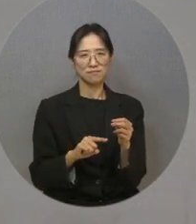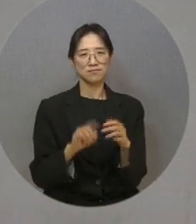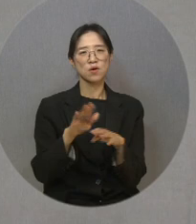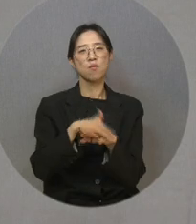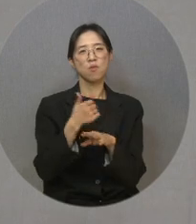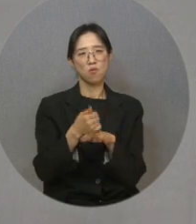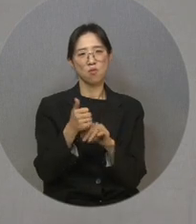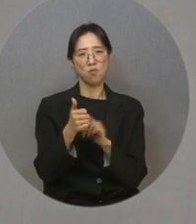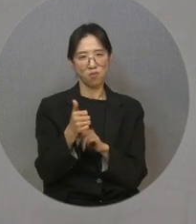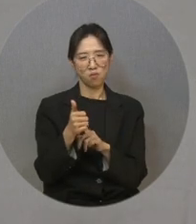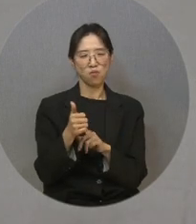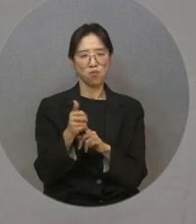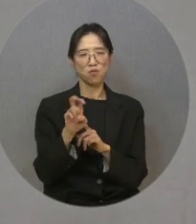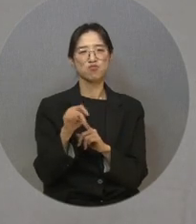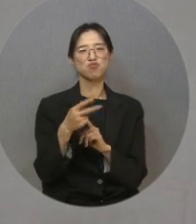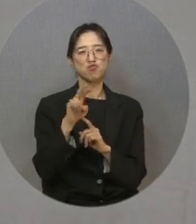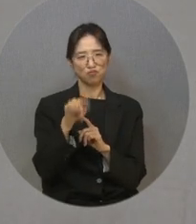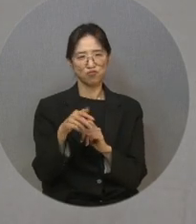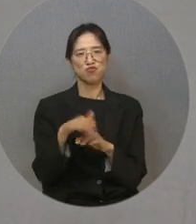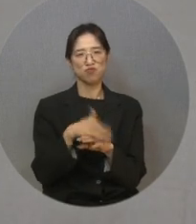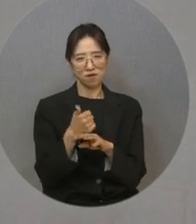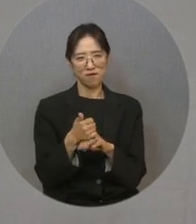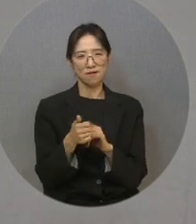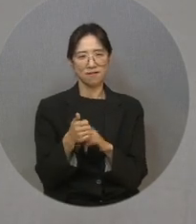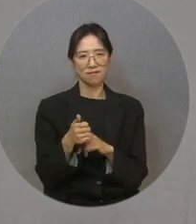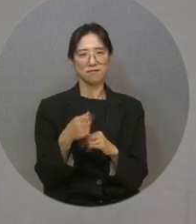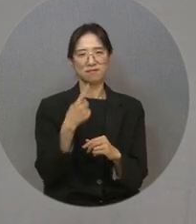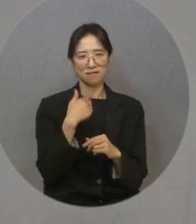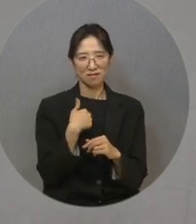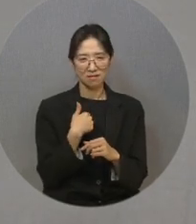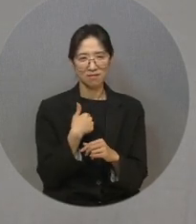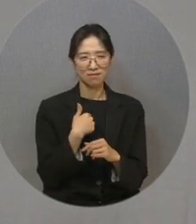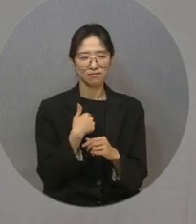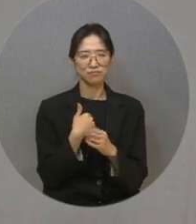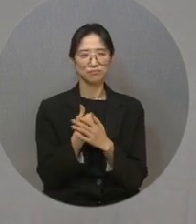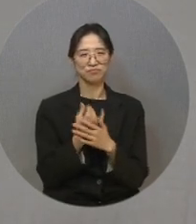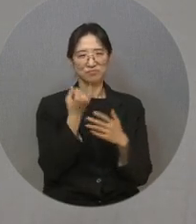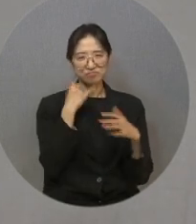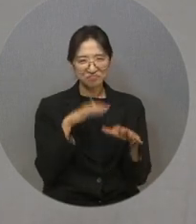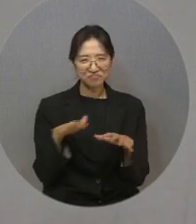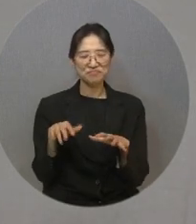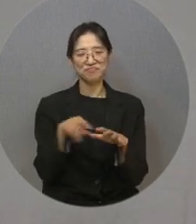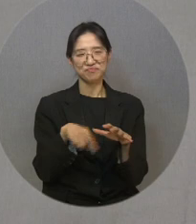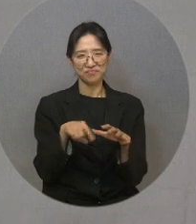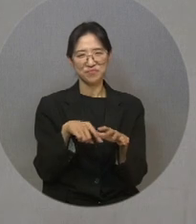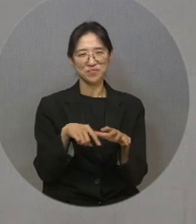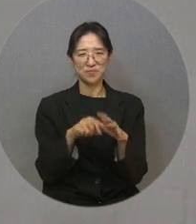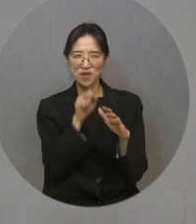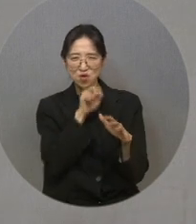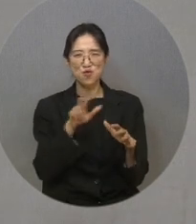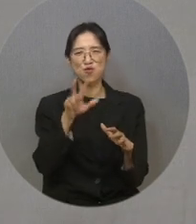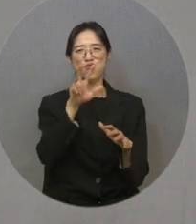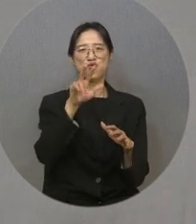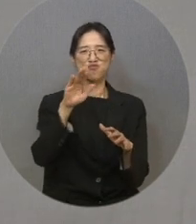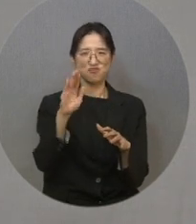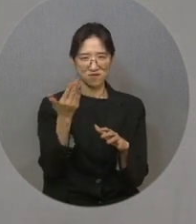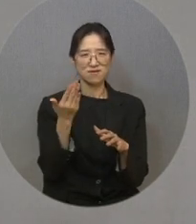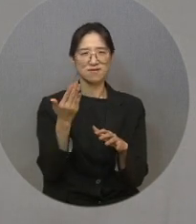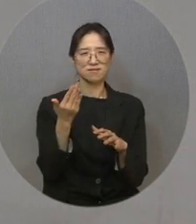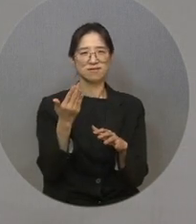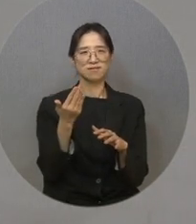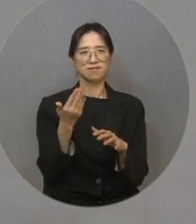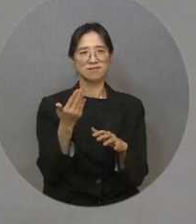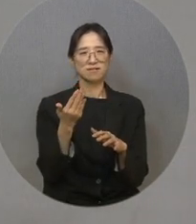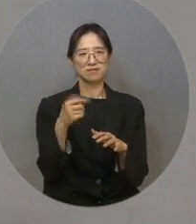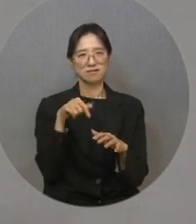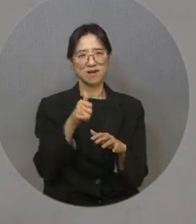다음으로 왕이 바로 문무대왕인데 그 문무대왕이 자기의 수중에 용이 돼서라도 우리